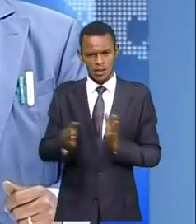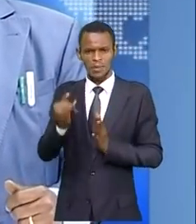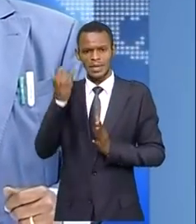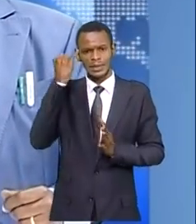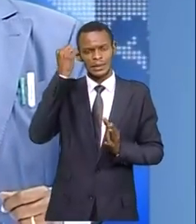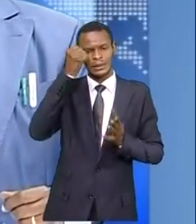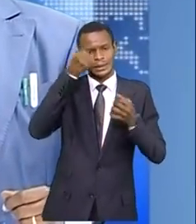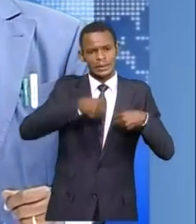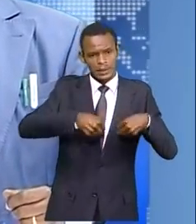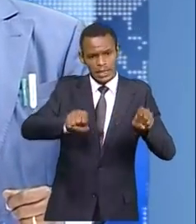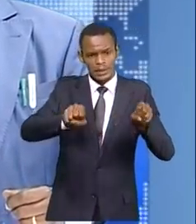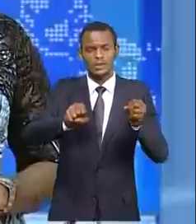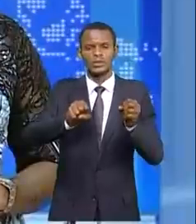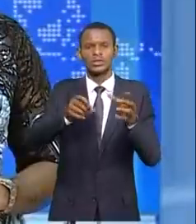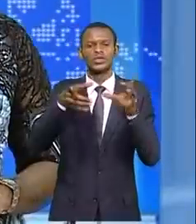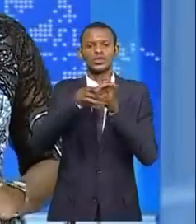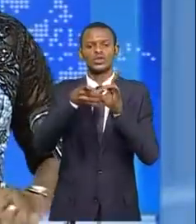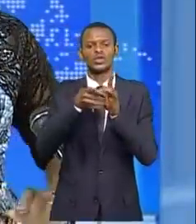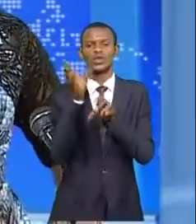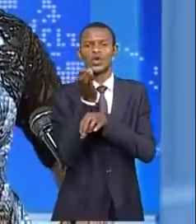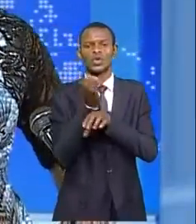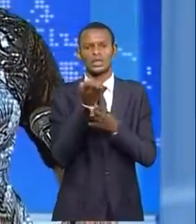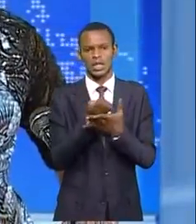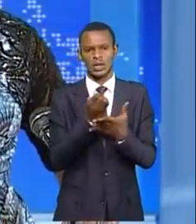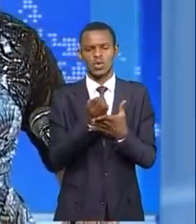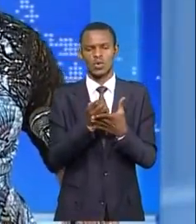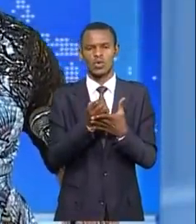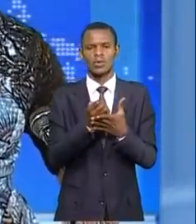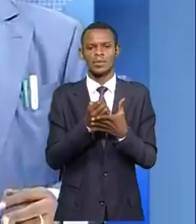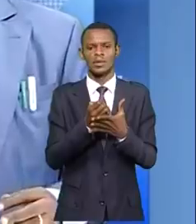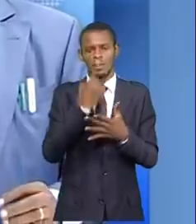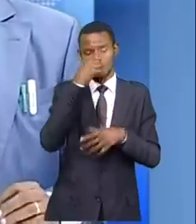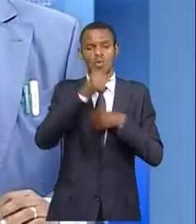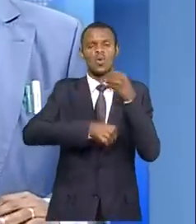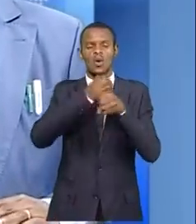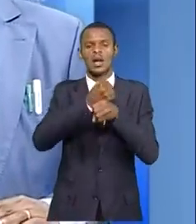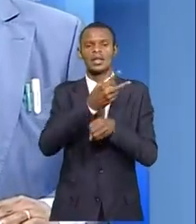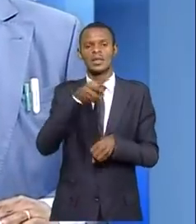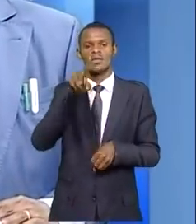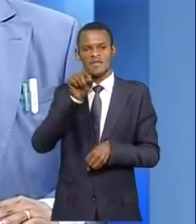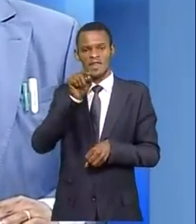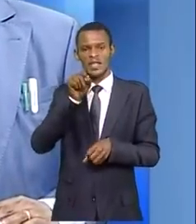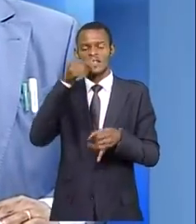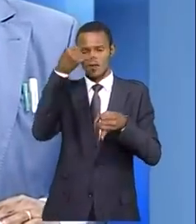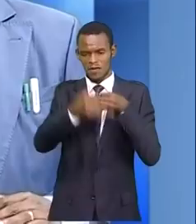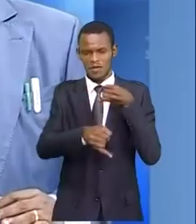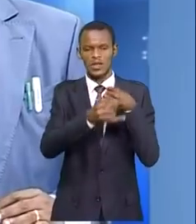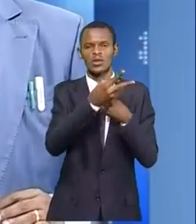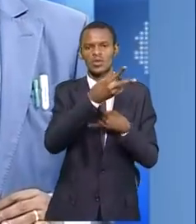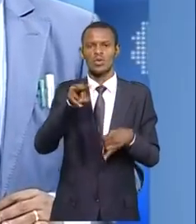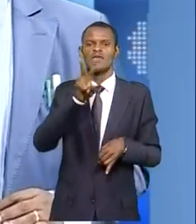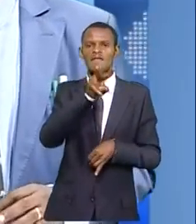durant cette deuxième en at il qui a commencé à 2020 et qui se termine admin 24